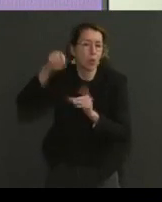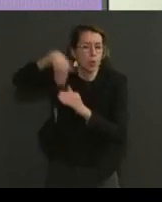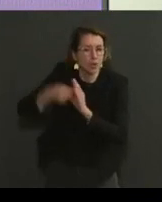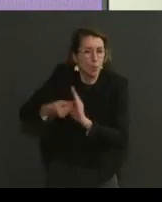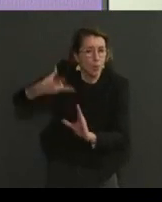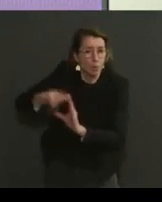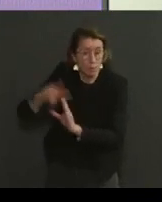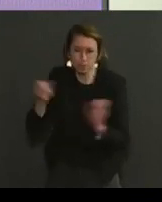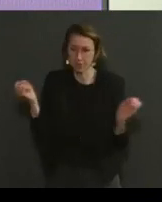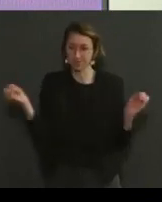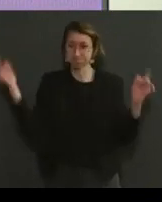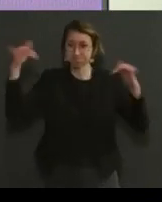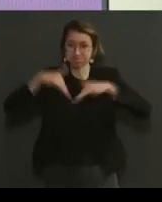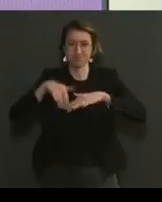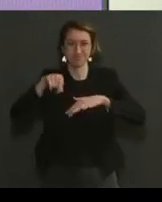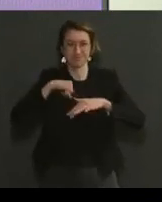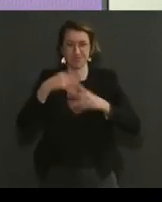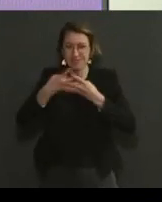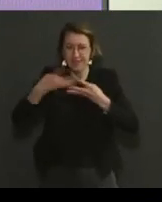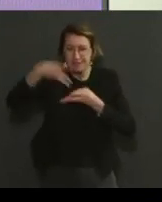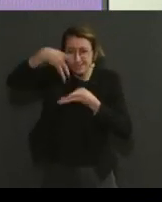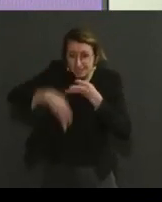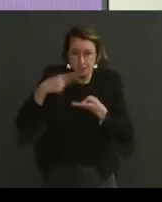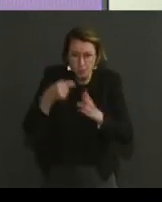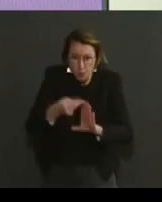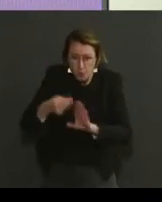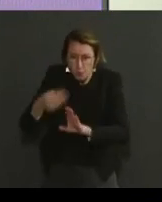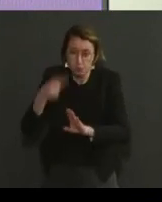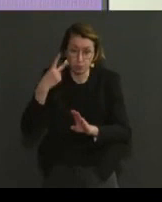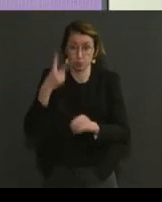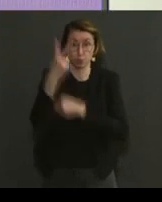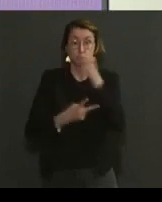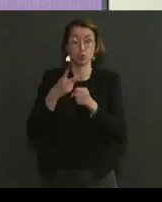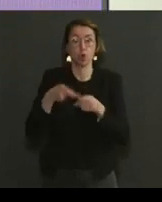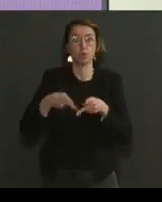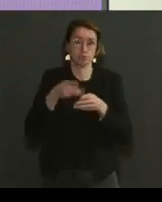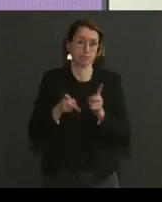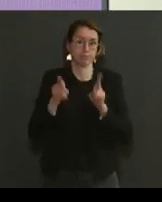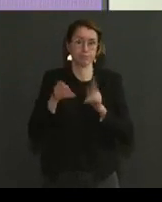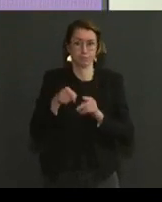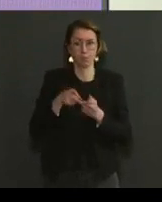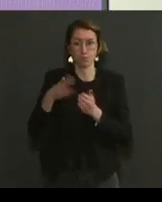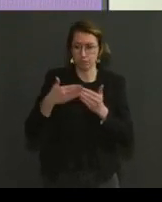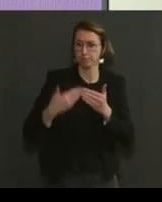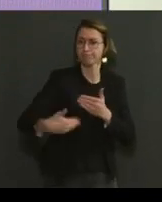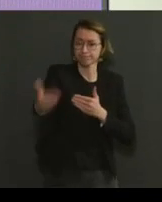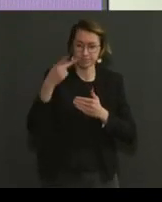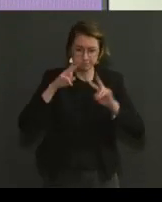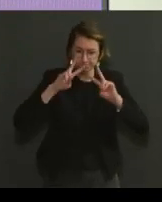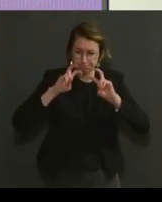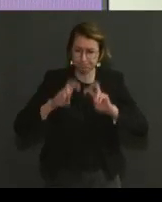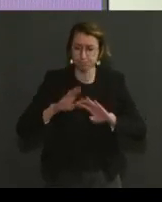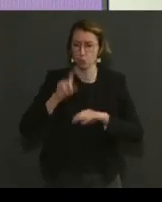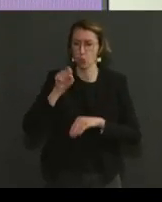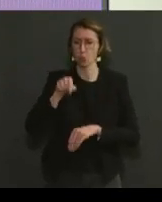ans. Quel est le principe de ce projet ? Eh bien, il se base sur le fait que